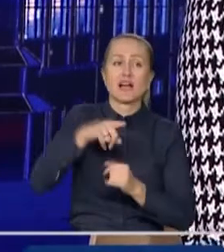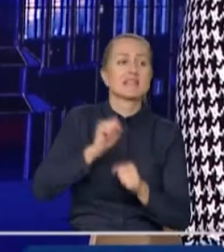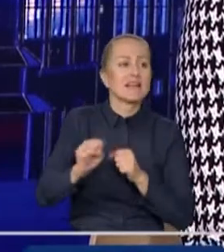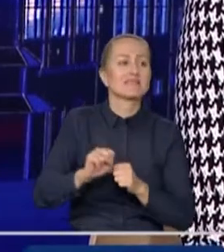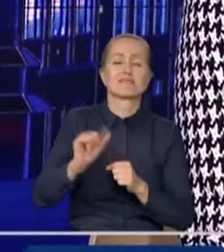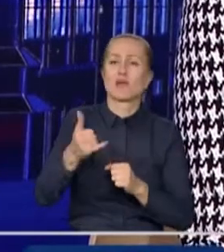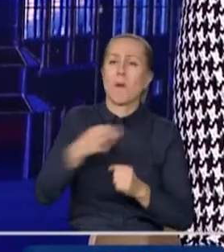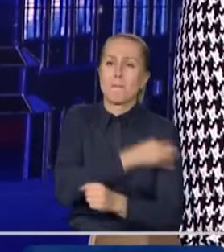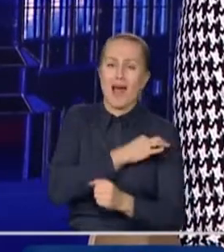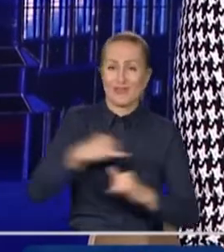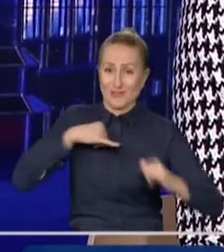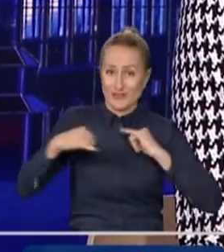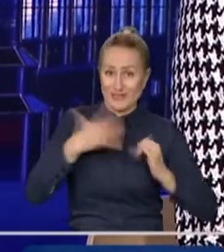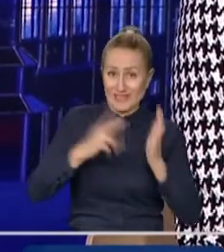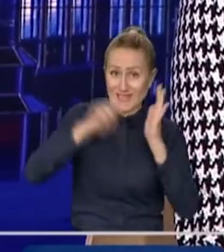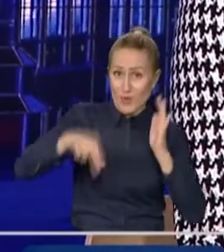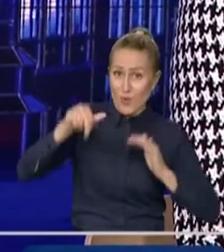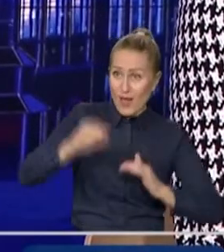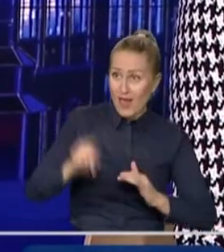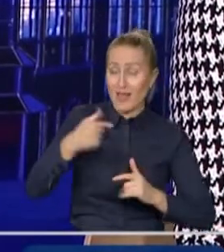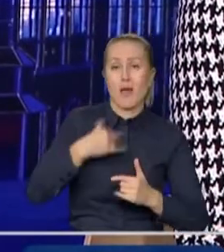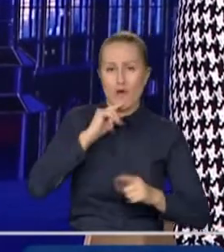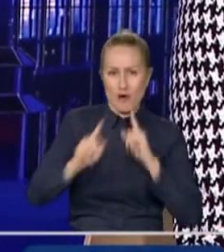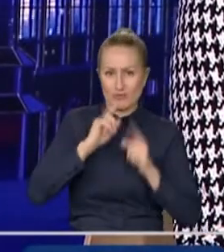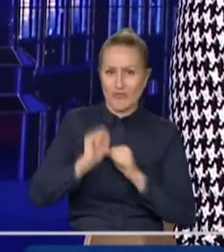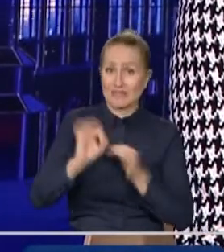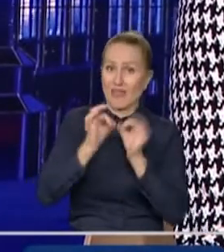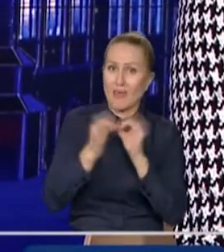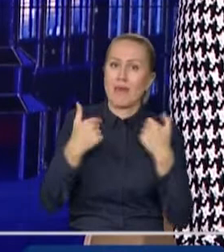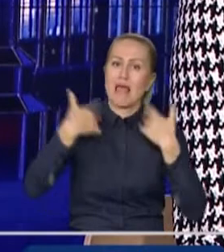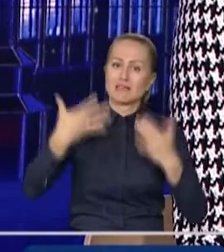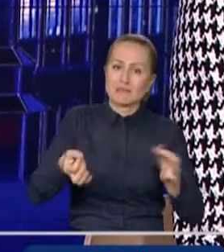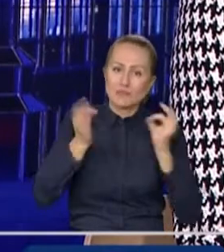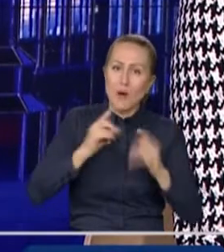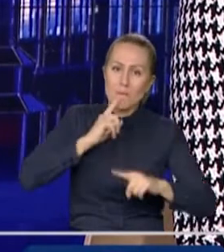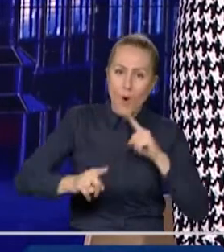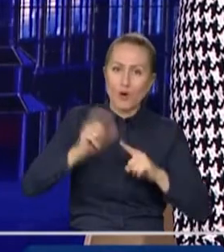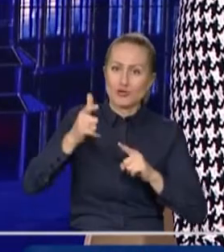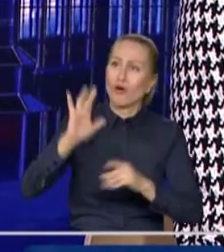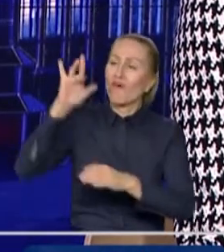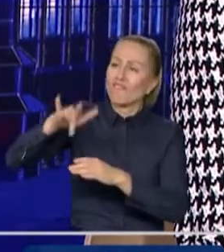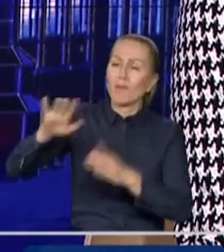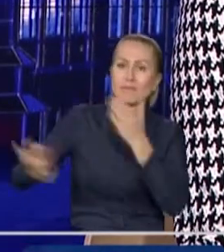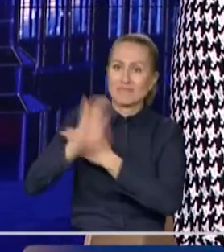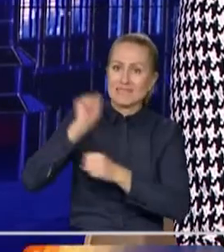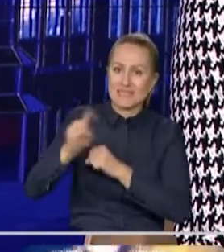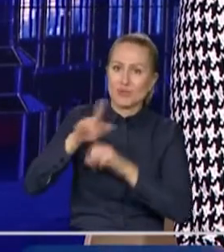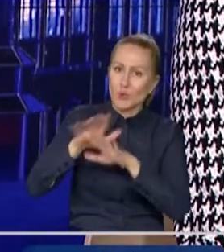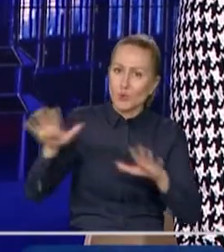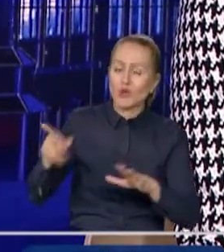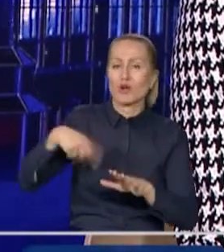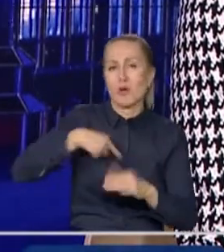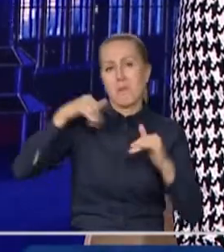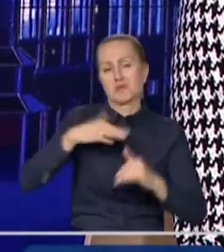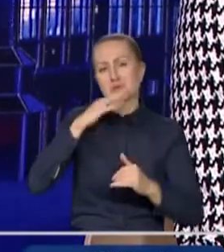partia rządząca z Unii Europejskiej, to o tym mówimy. I gdybym ja miał być dzisiaj takim skrajnym politykiem, który jest na scenie politycznej, a jest ich wielu, to mówi, że to